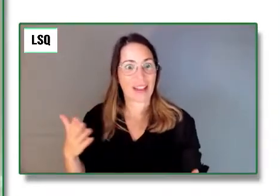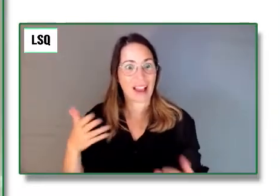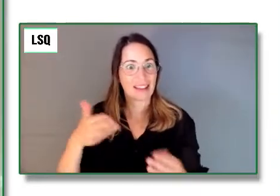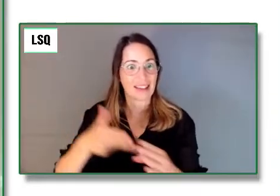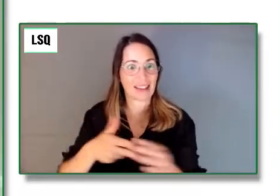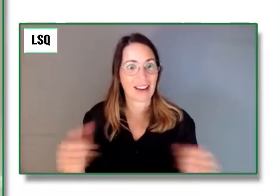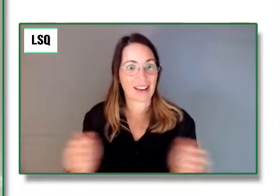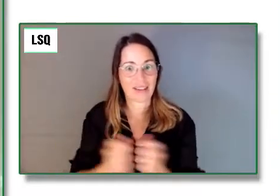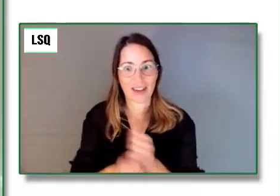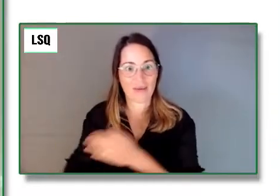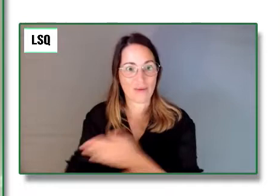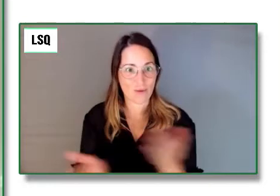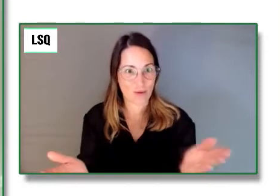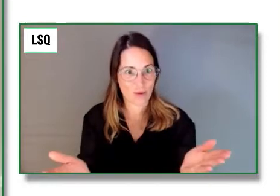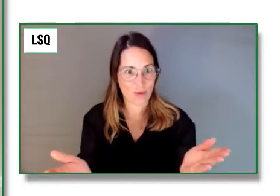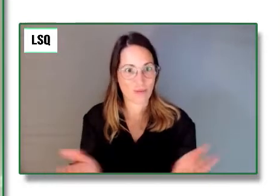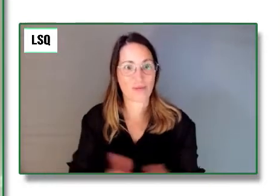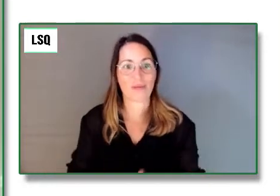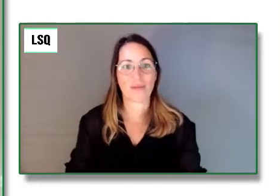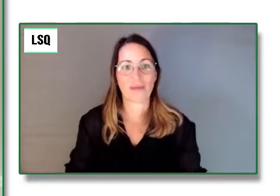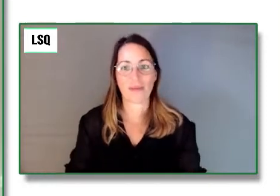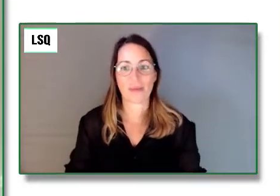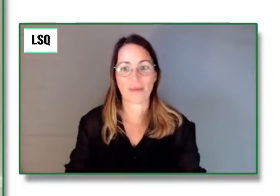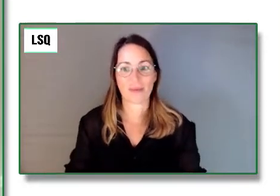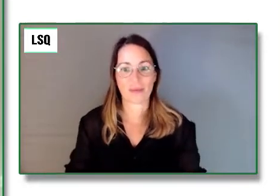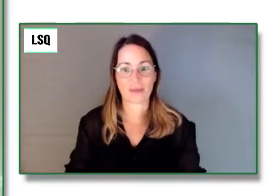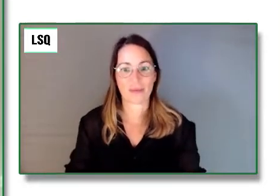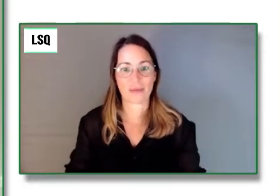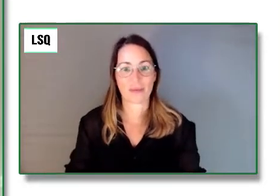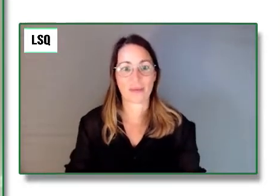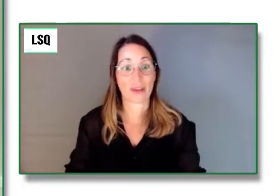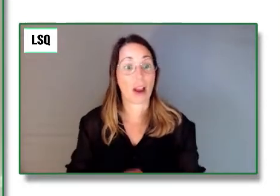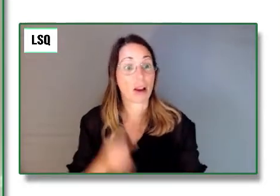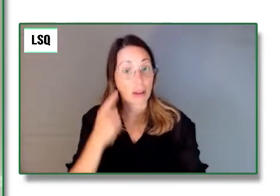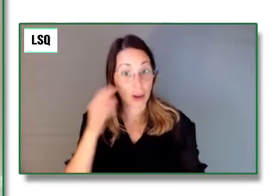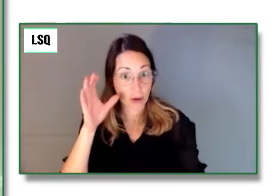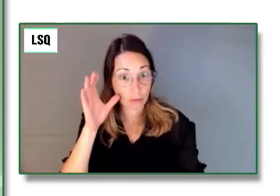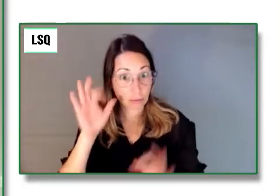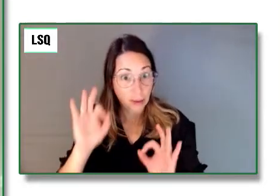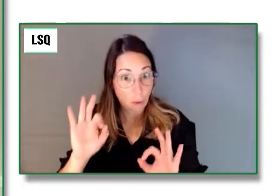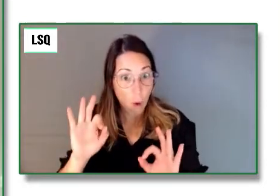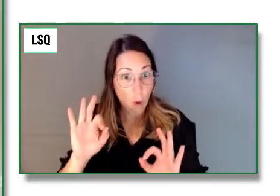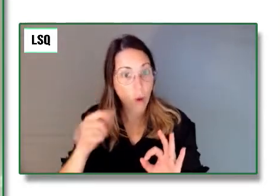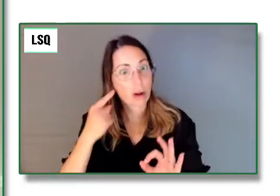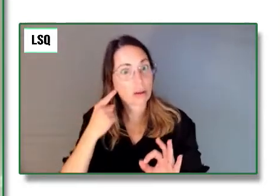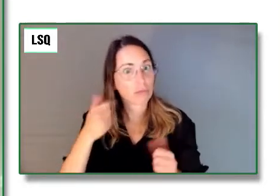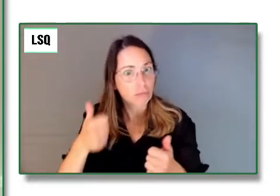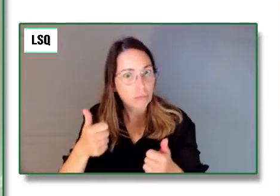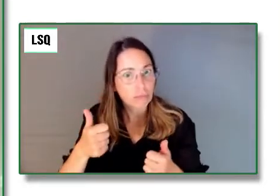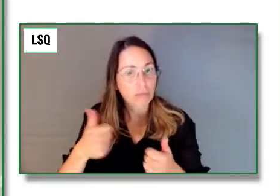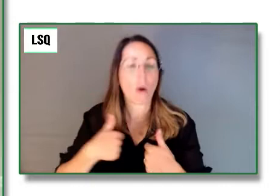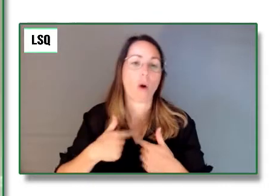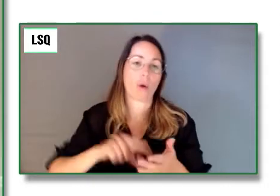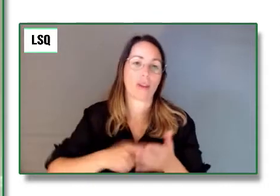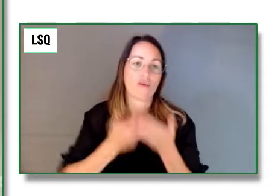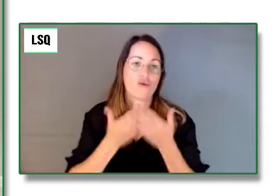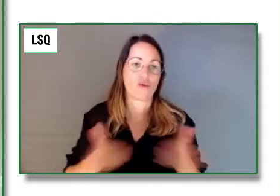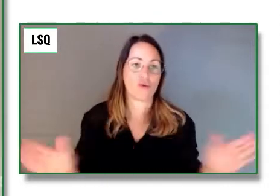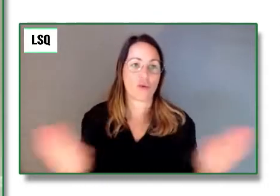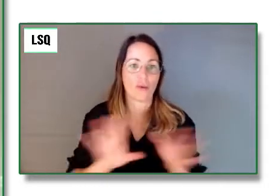description qui me semble appropriée de toute façon. Je m'appelle Maayan Ziv. J'habite à Toronto,